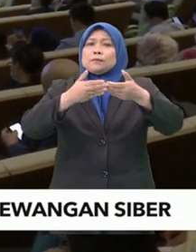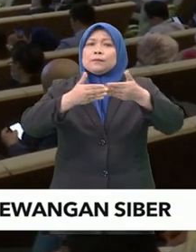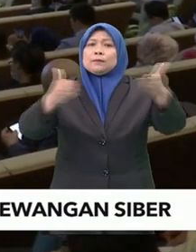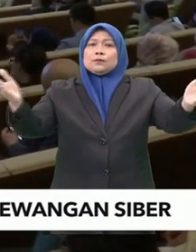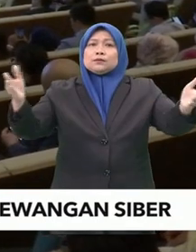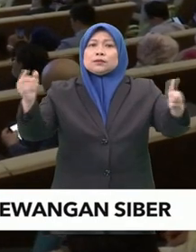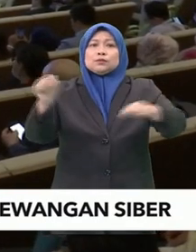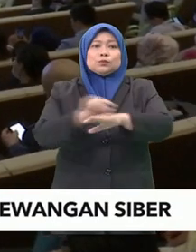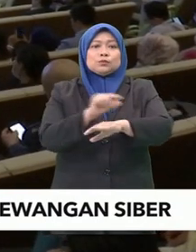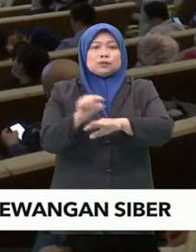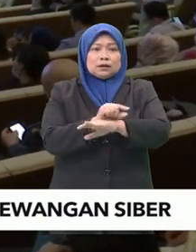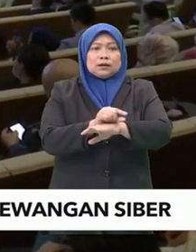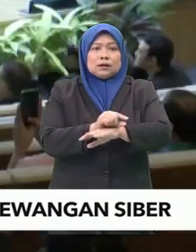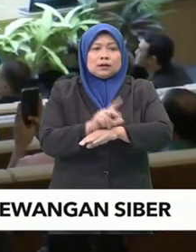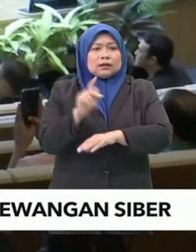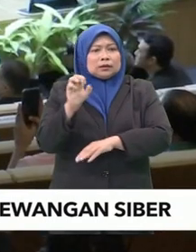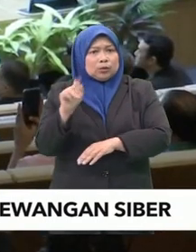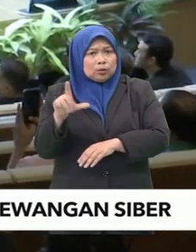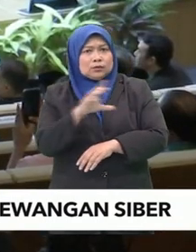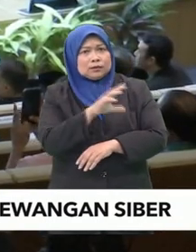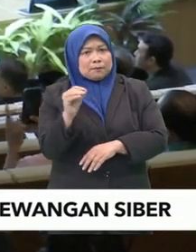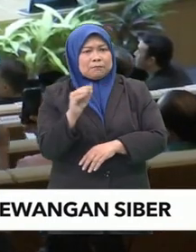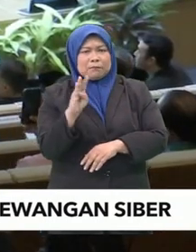kegunaan crypto teknologi dan